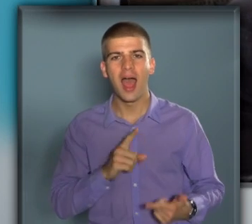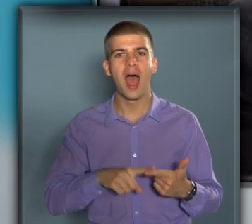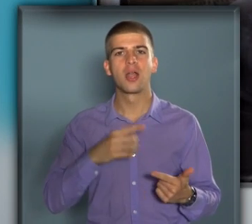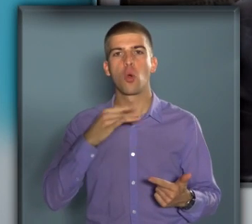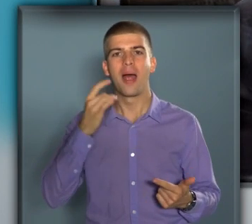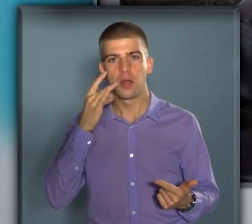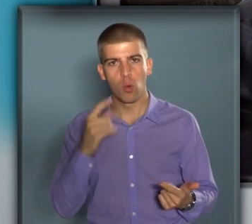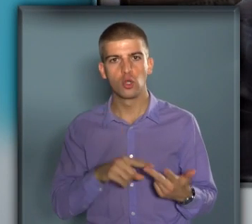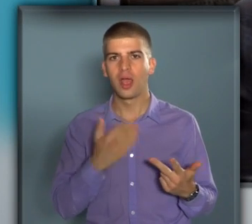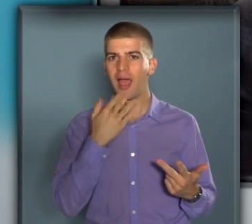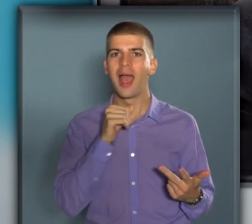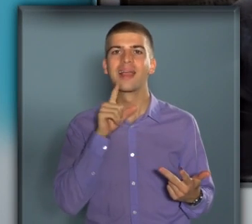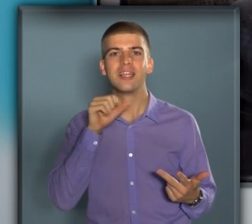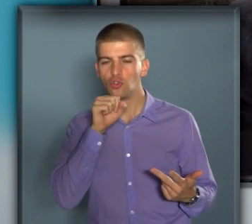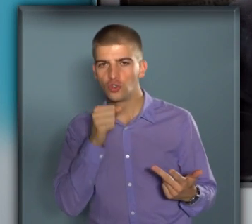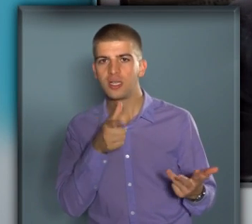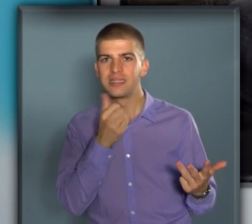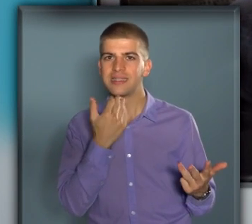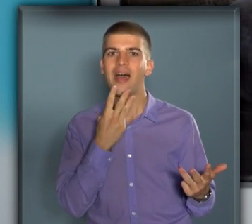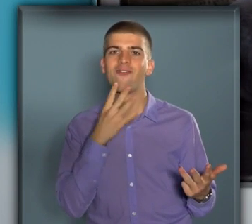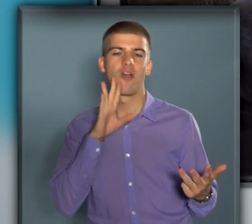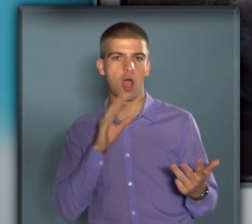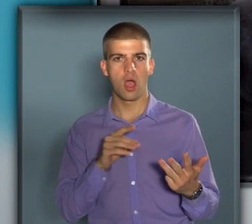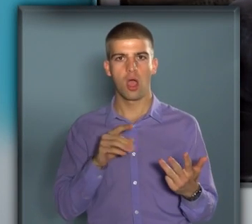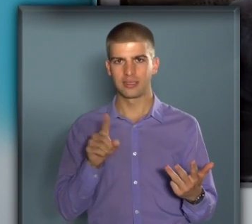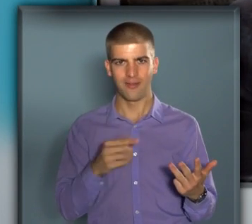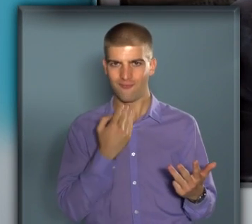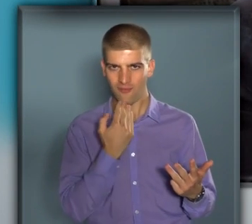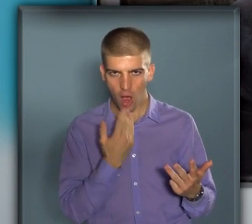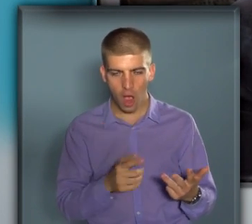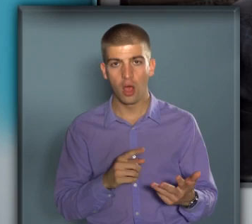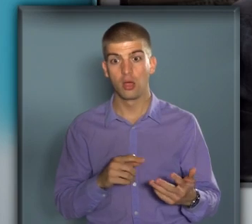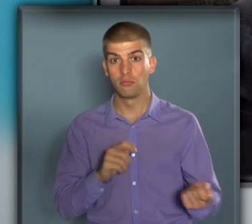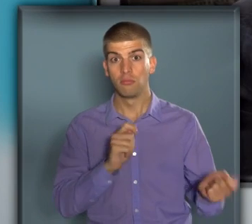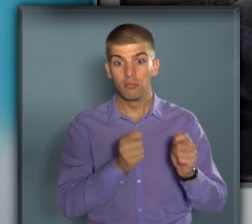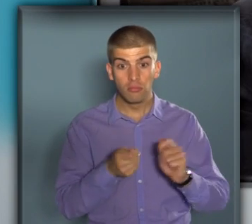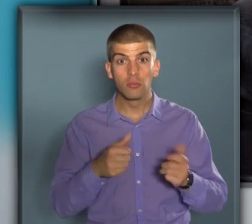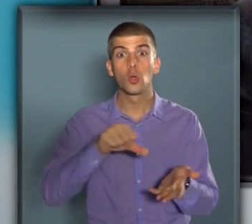a Robert Bosch, az Aegis, a Cevafilaxia kerületévé, és